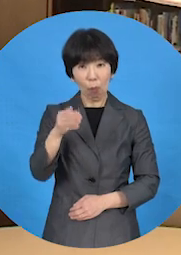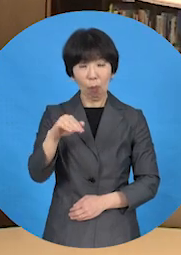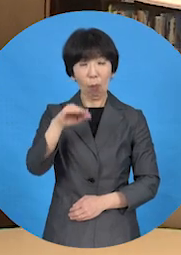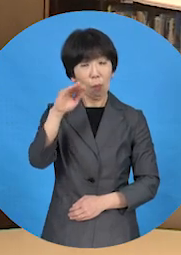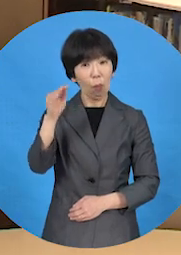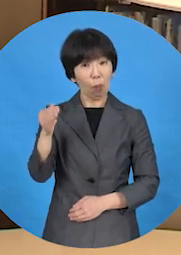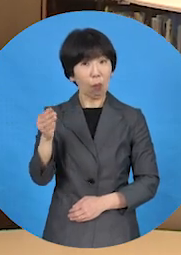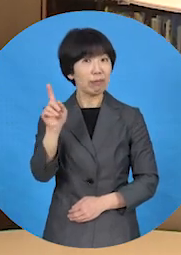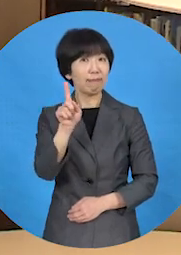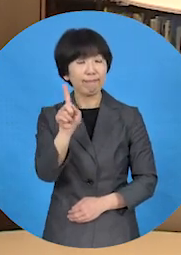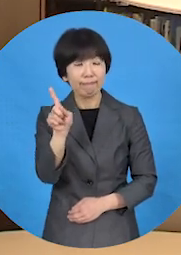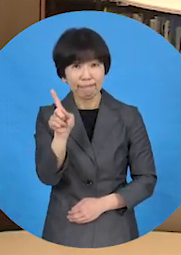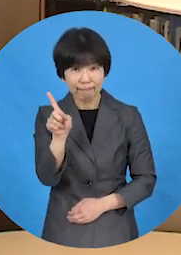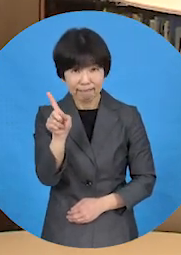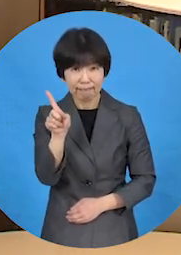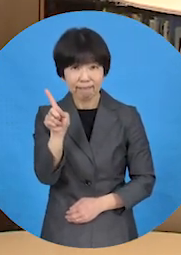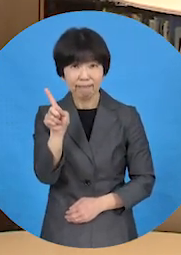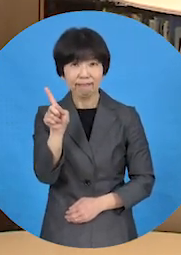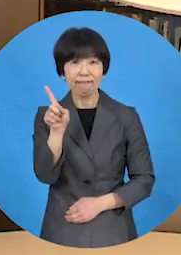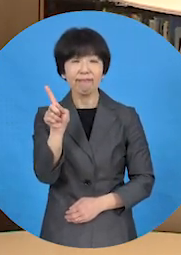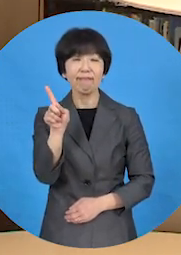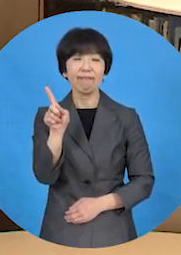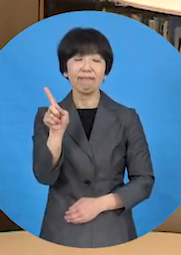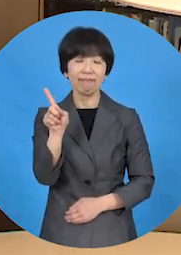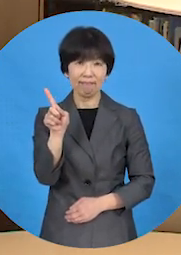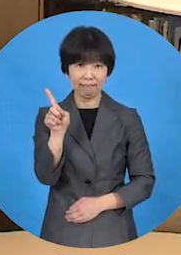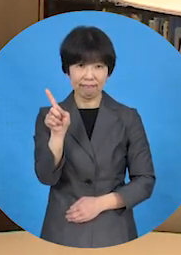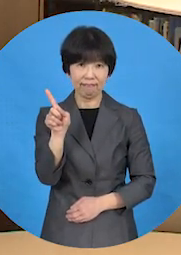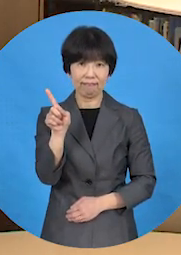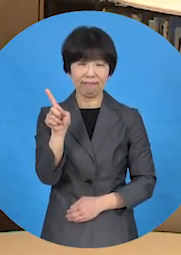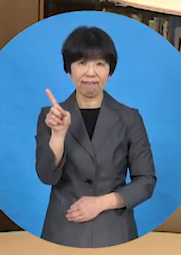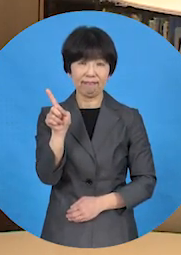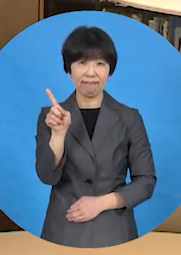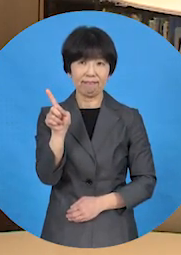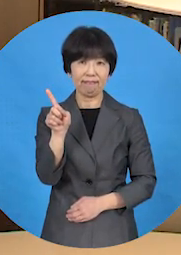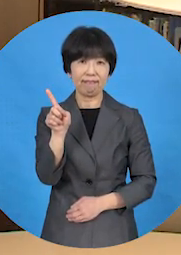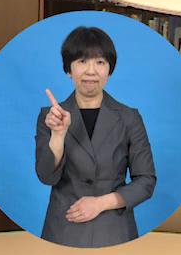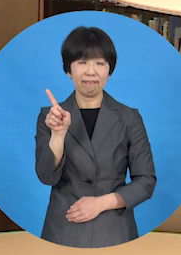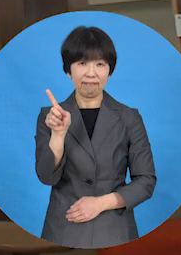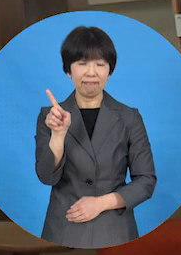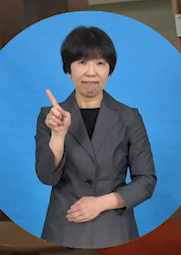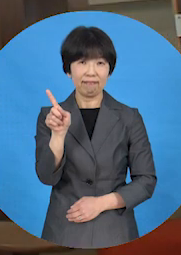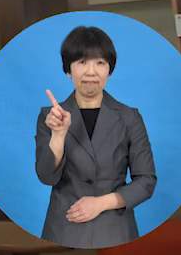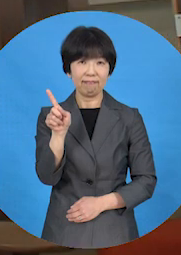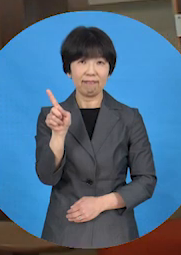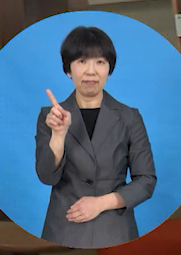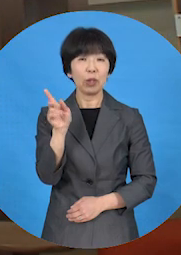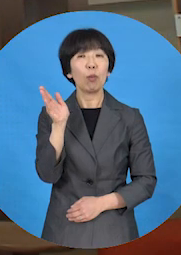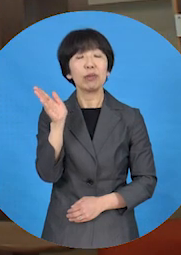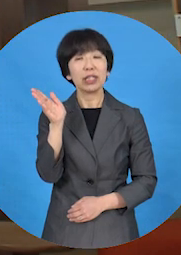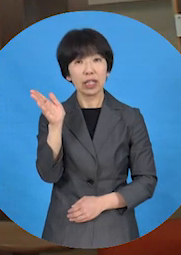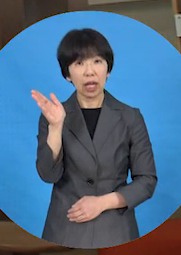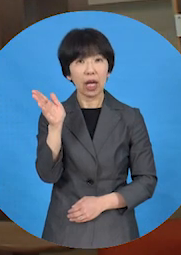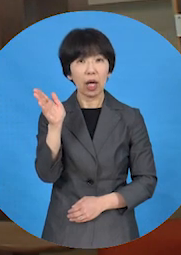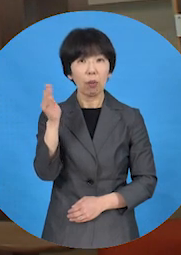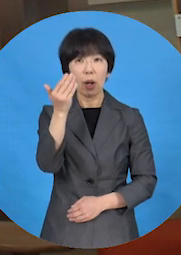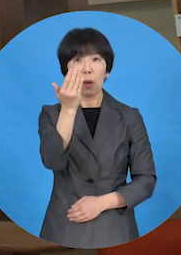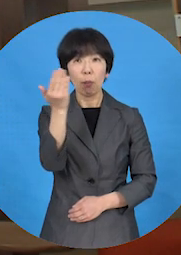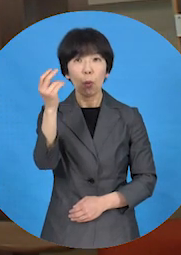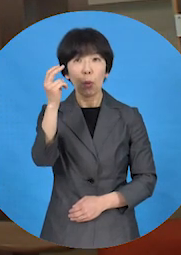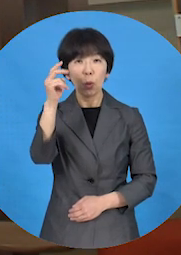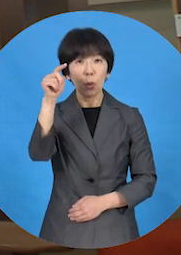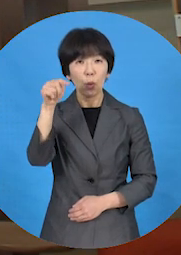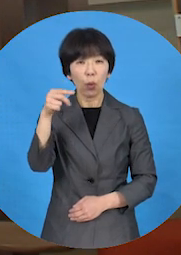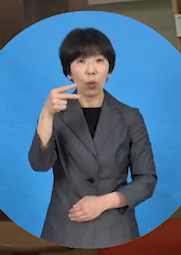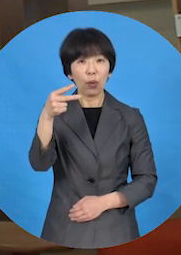はい、こちらはですね、ボローニャ絵本館の中心にありますボローニャギャラリーというものです。こちらはですね、ボローニャ市、ボ